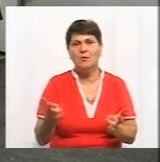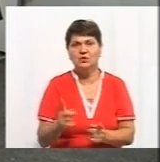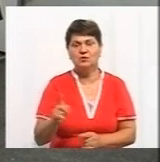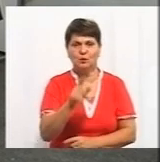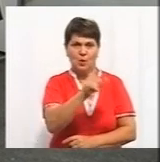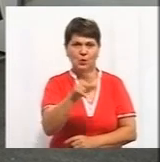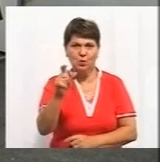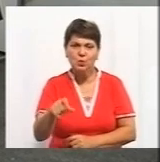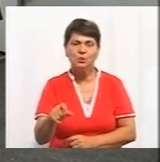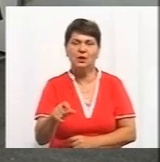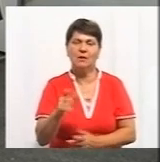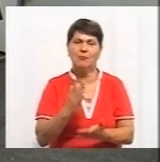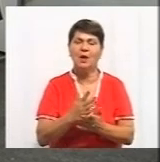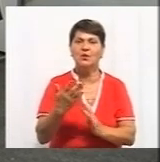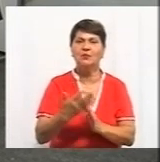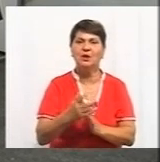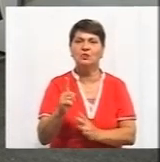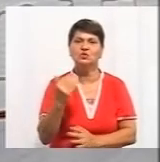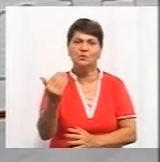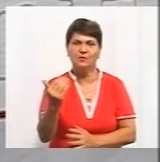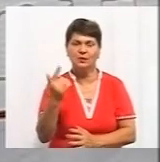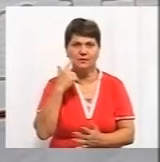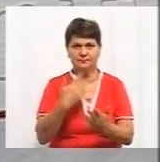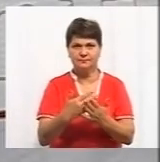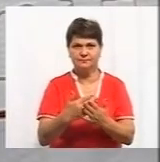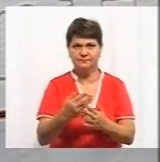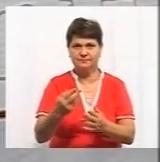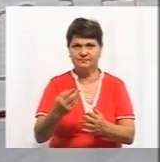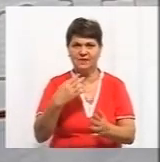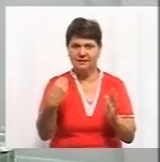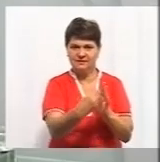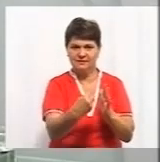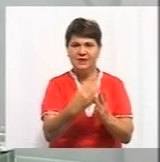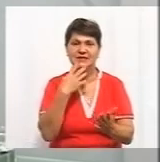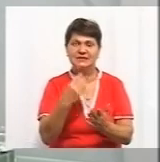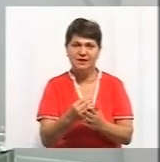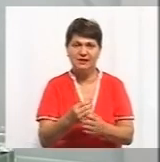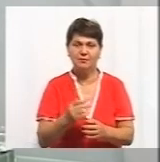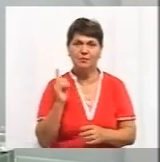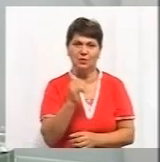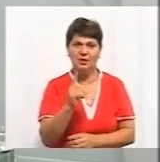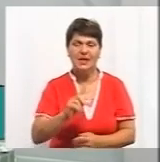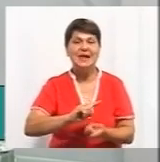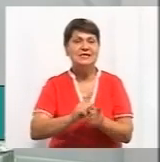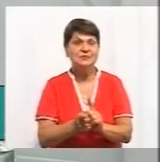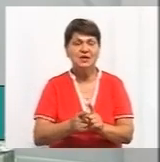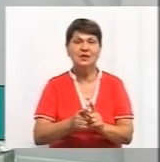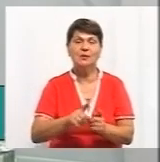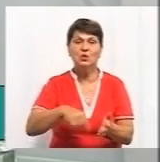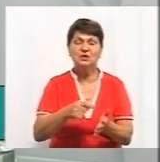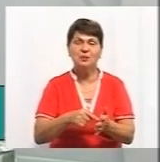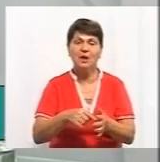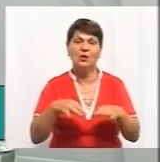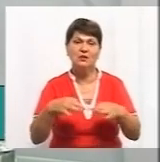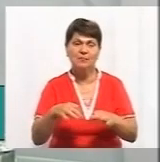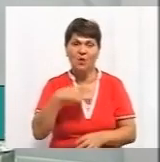користуються транспортом і мають пільги, щоб вони валідували свій проїзд. Про зміни в роботі муніципального транспорту у Вінниці говорили